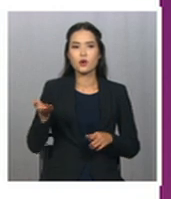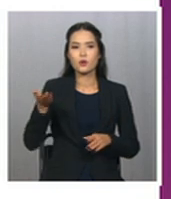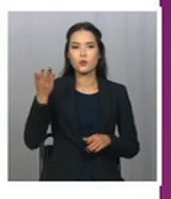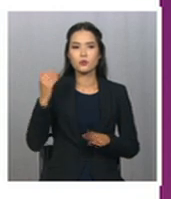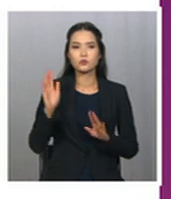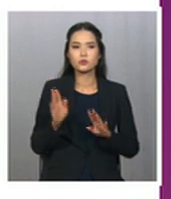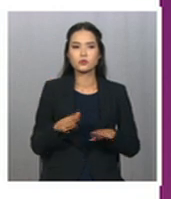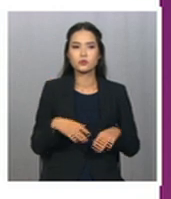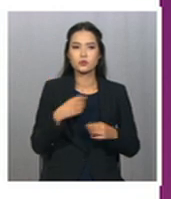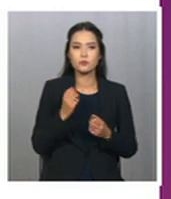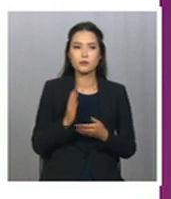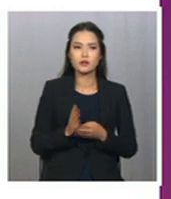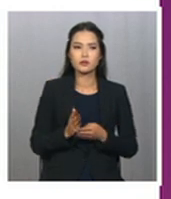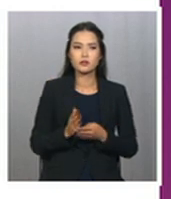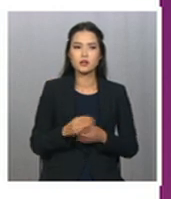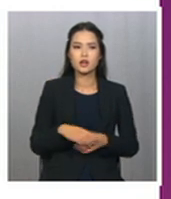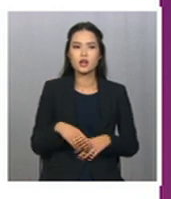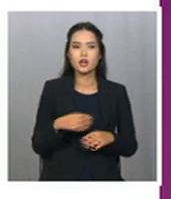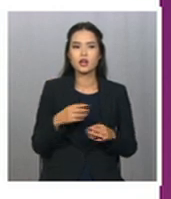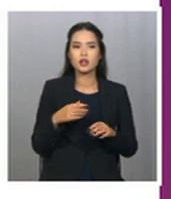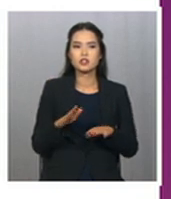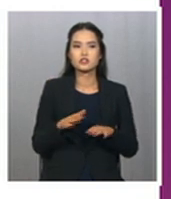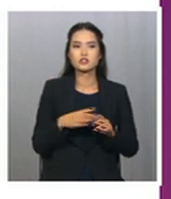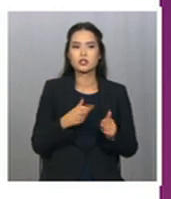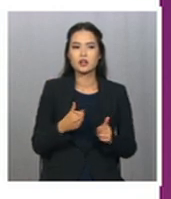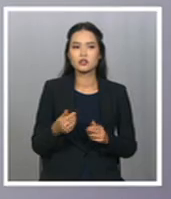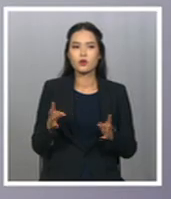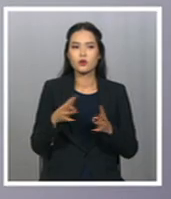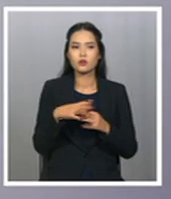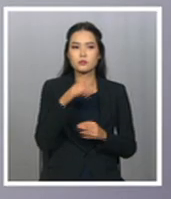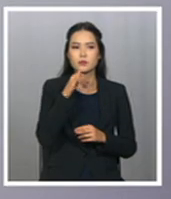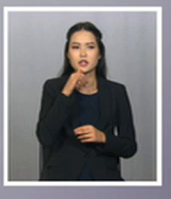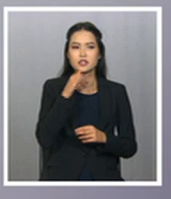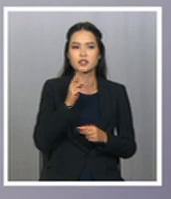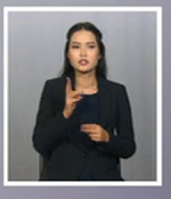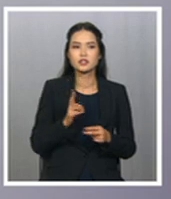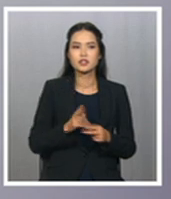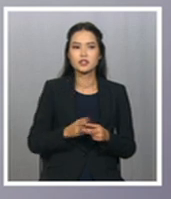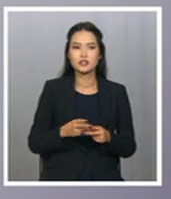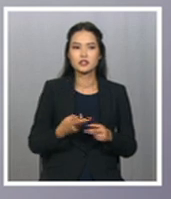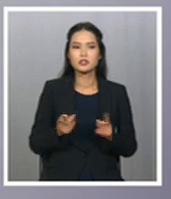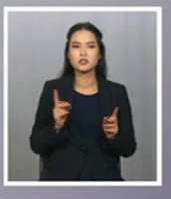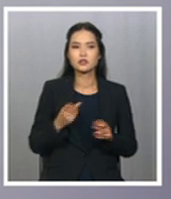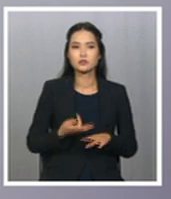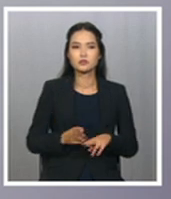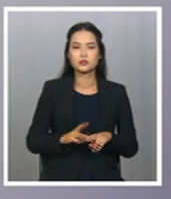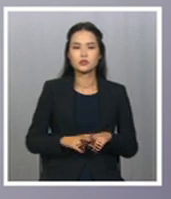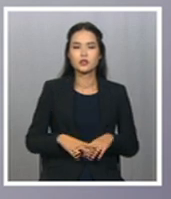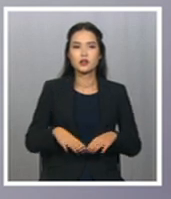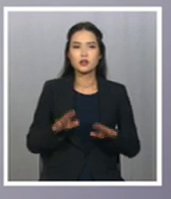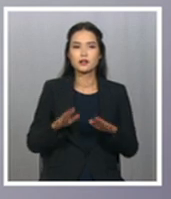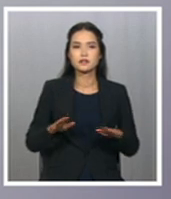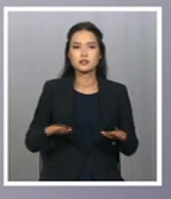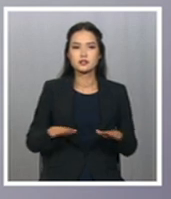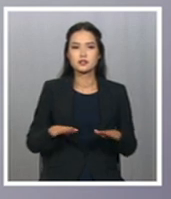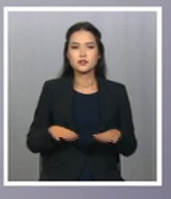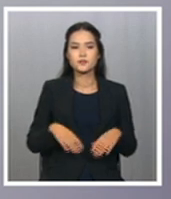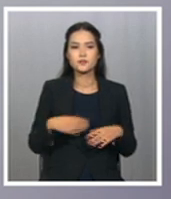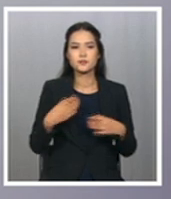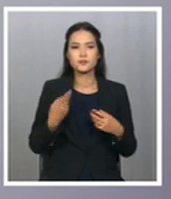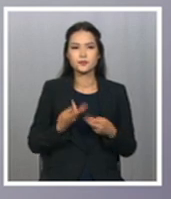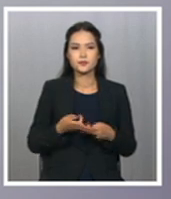өкпе бар ма? Жақсылардың қосылмайтынның дәлеліме бұл. Оқушылар, бұл